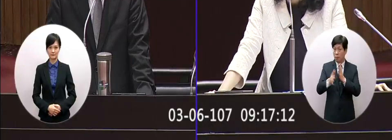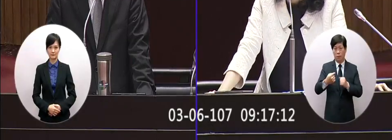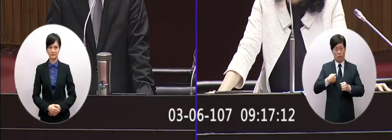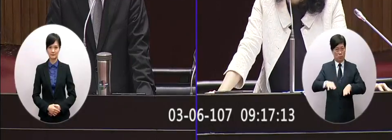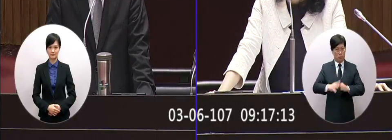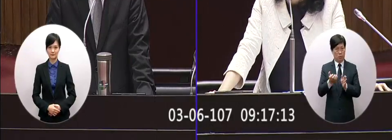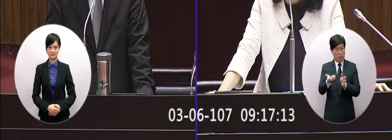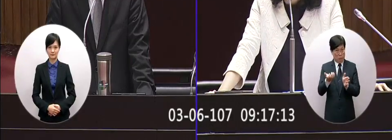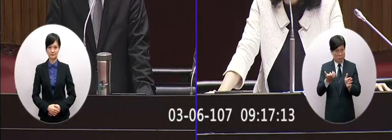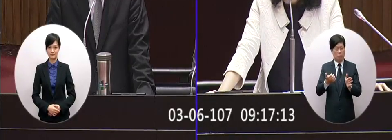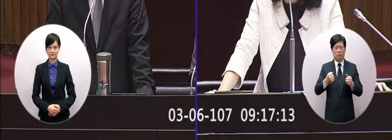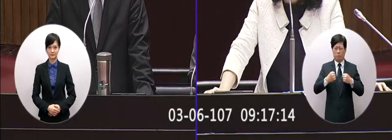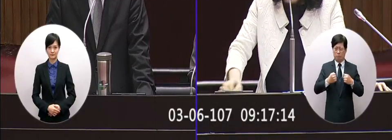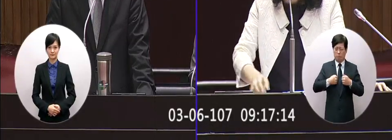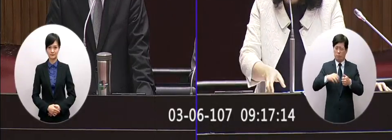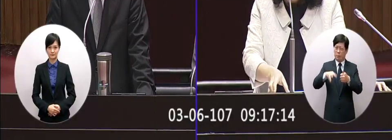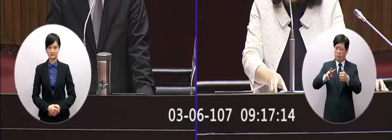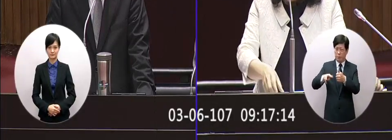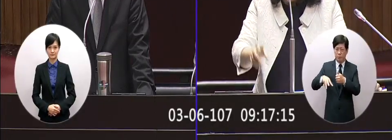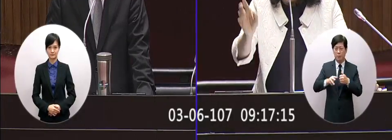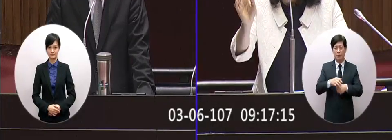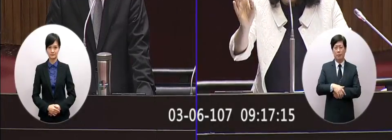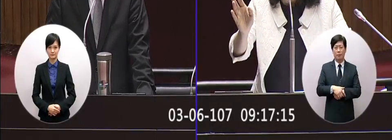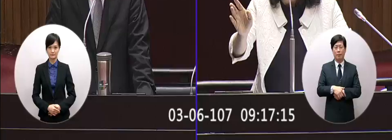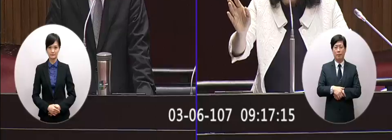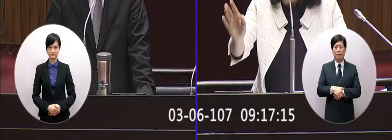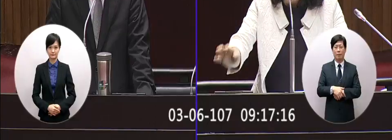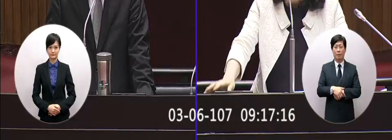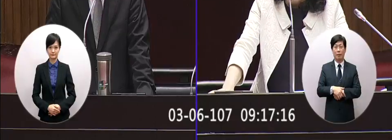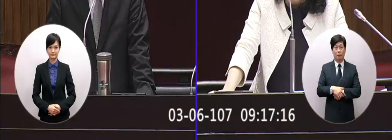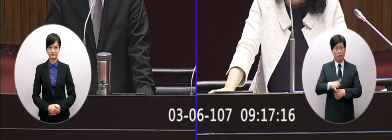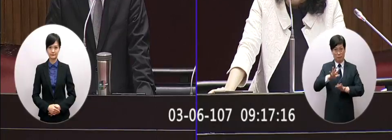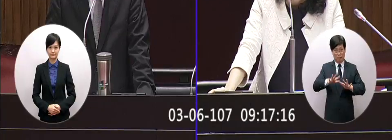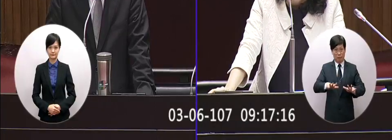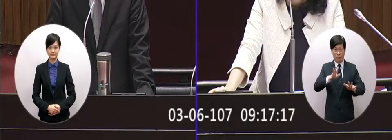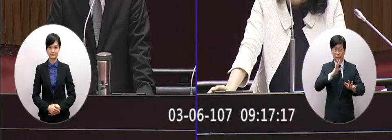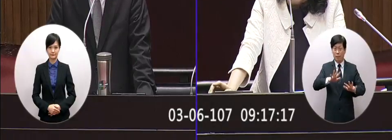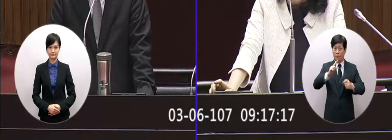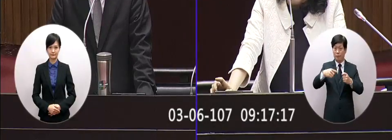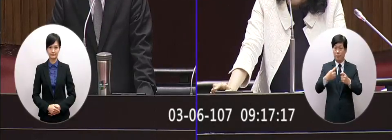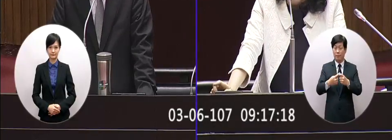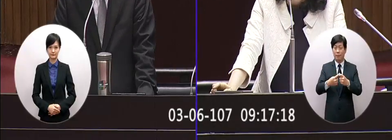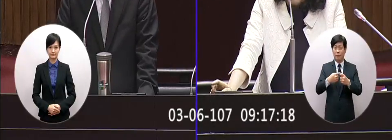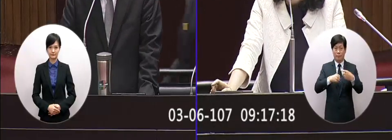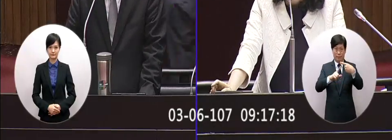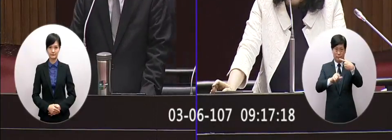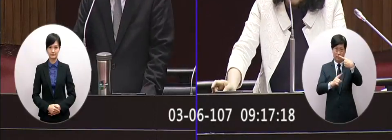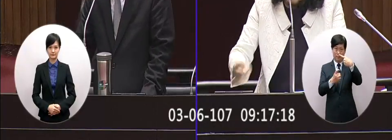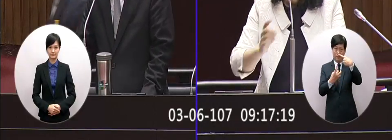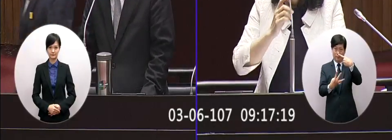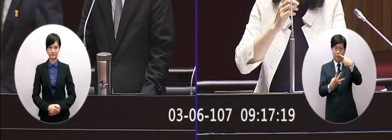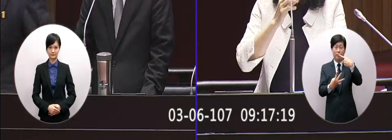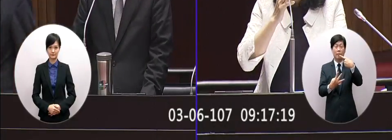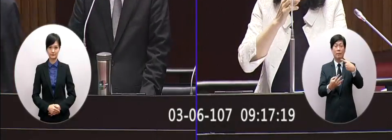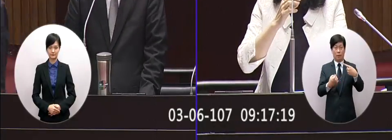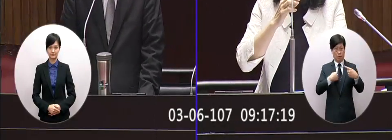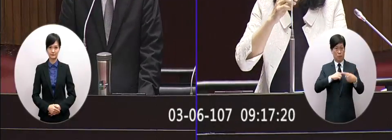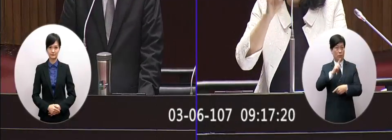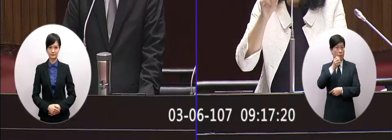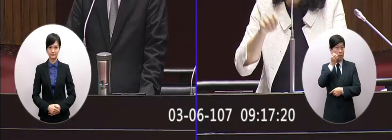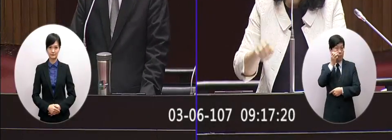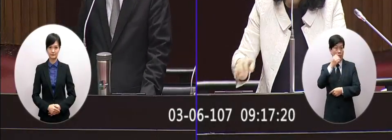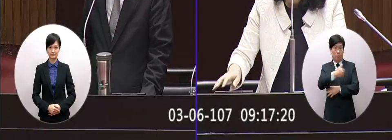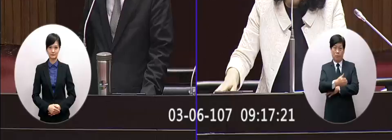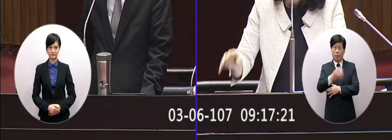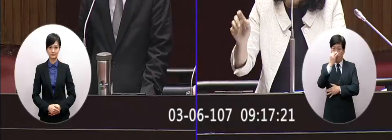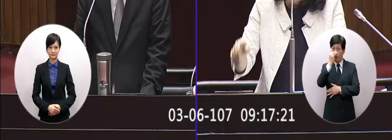始事前的不断的训练，不断的训练，所以我们在今年的1月13号，我们花莲